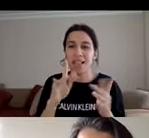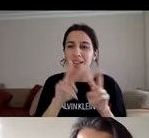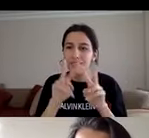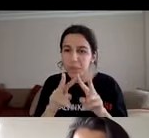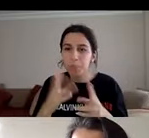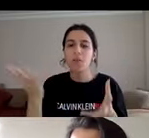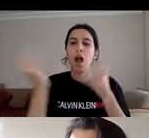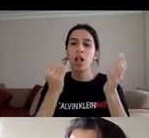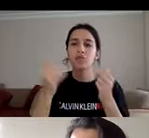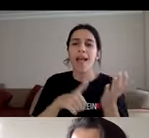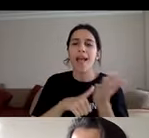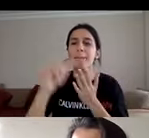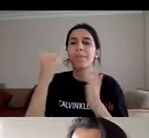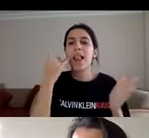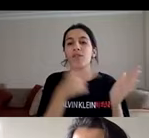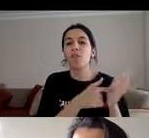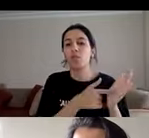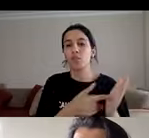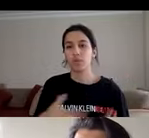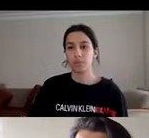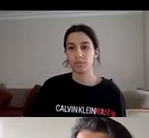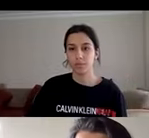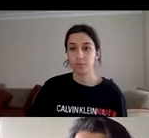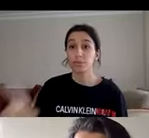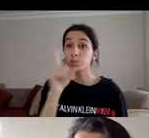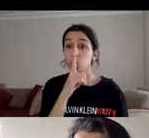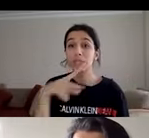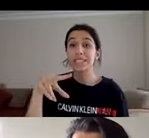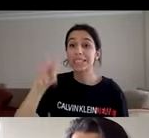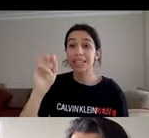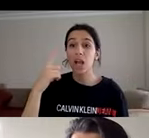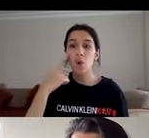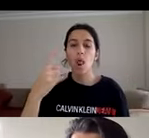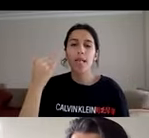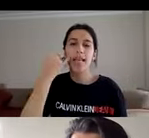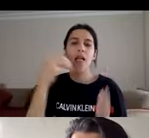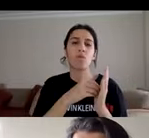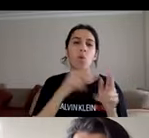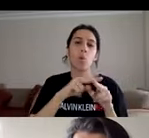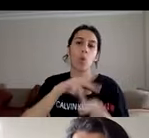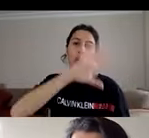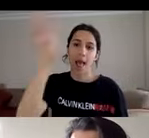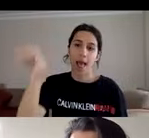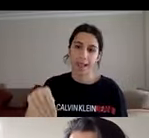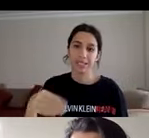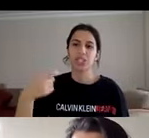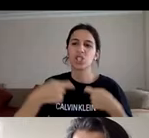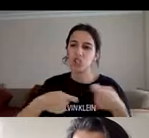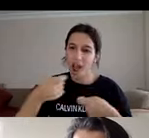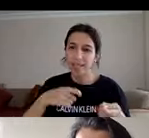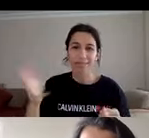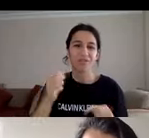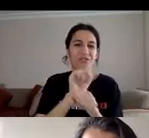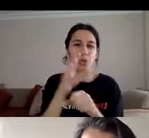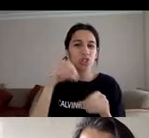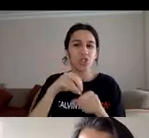hizmetlere ulaşmak için web'e öyle bağlanıyor. %80 seviyesinde trafiğin mobilde olduğu platformlar var. E-ticaret. Pandemide bunu yaşadık zaten.